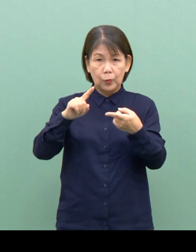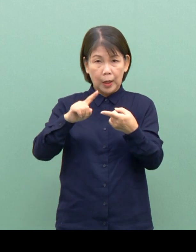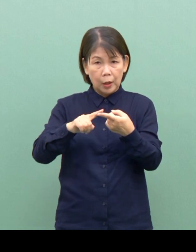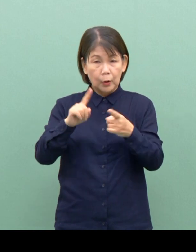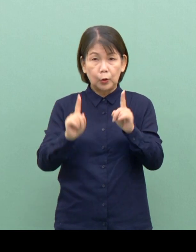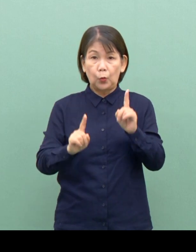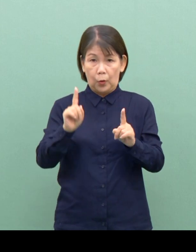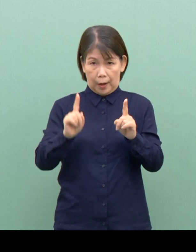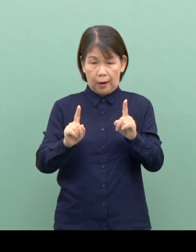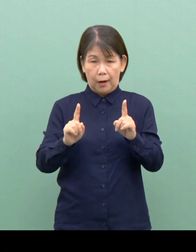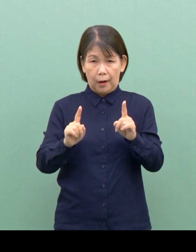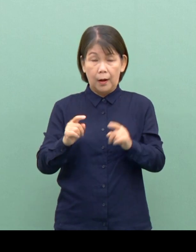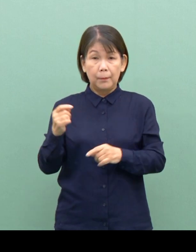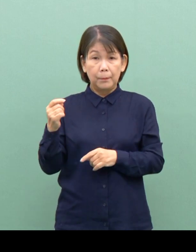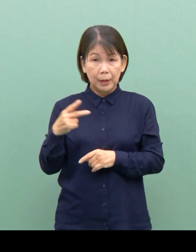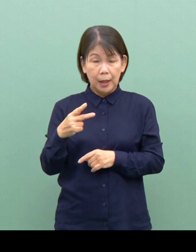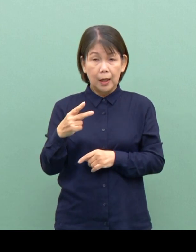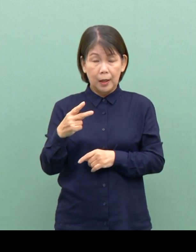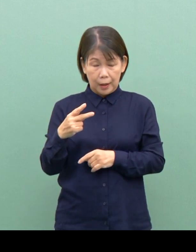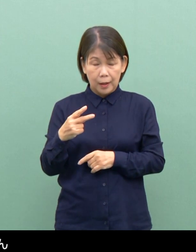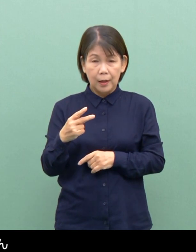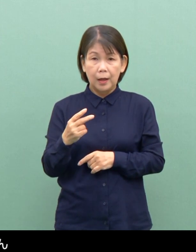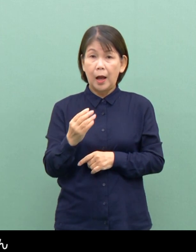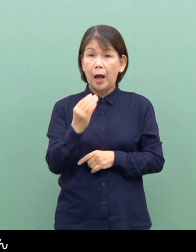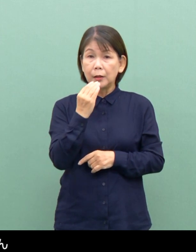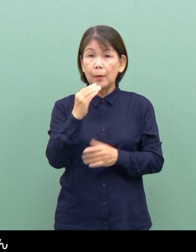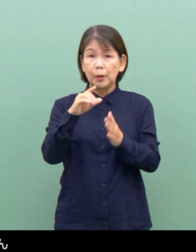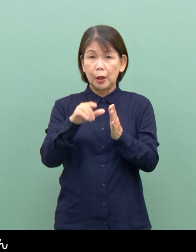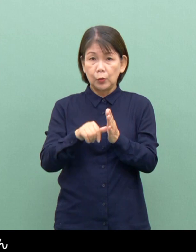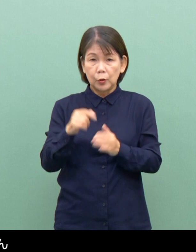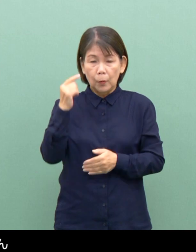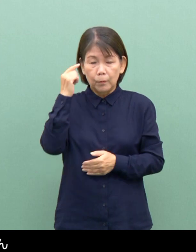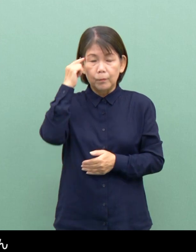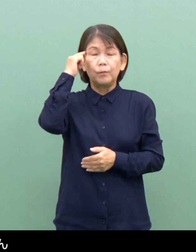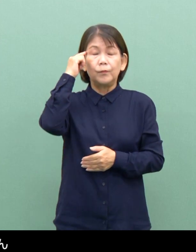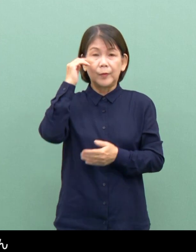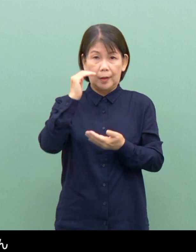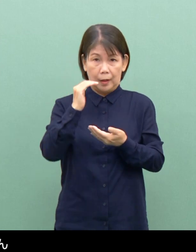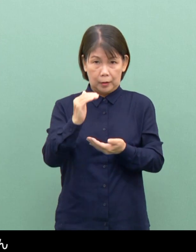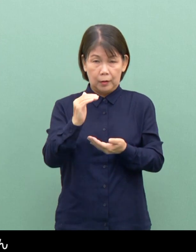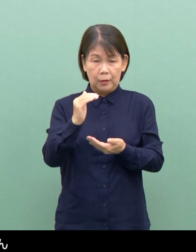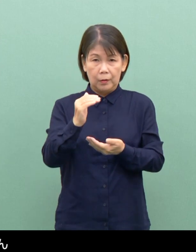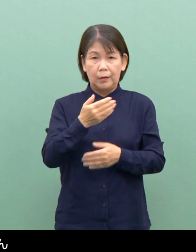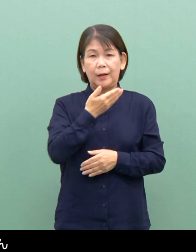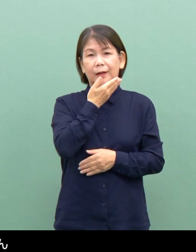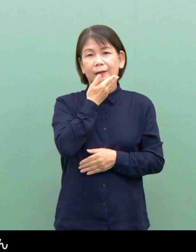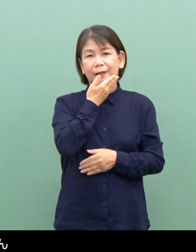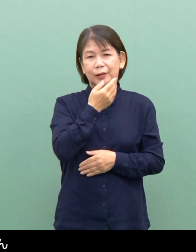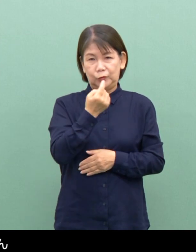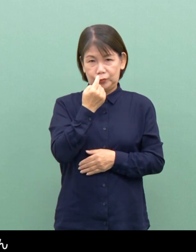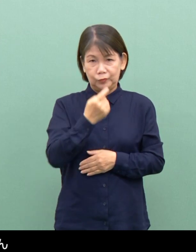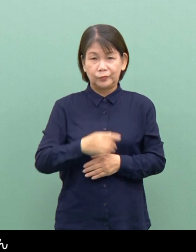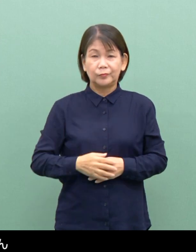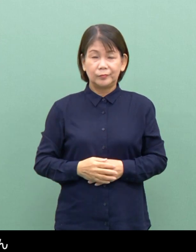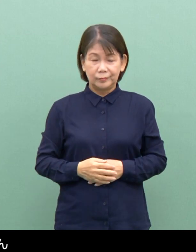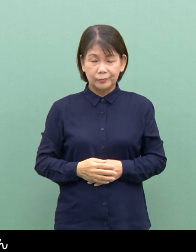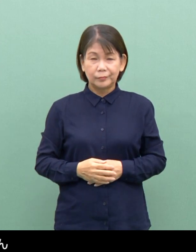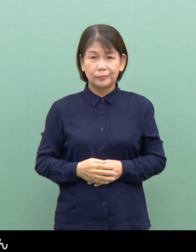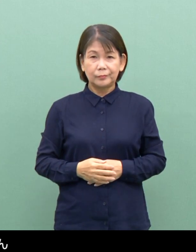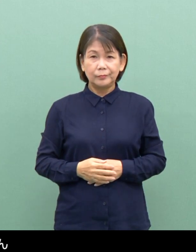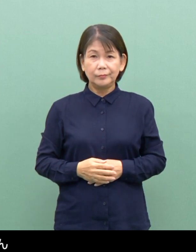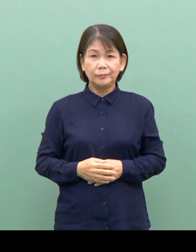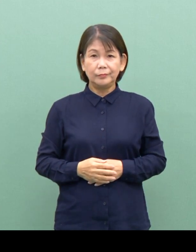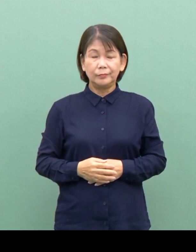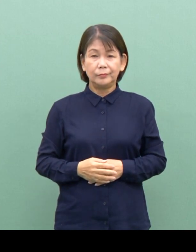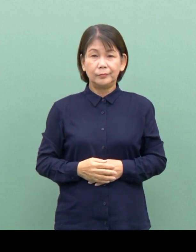が、一致しているかどうか、あるいは食べた時のその瞬間の食感、これはすごく大切にし